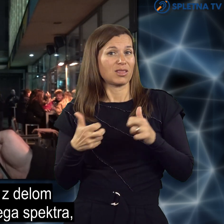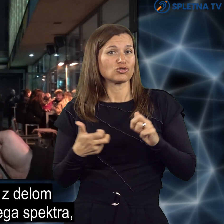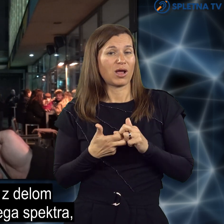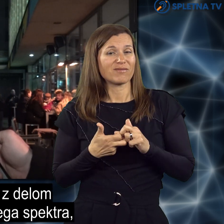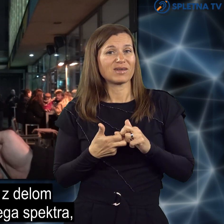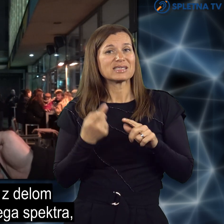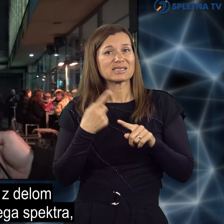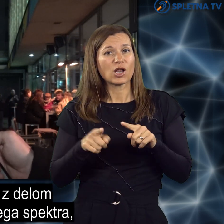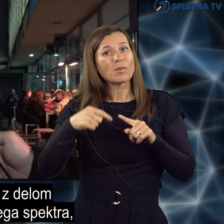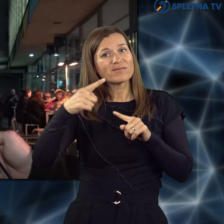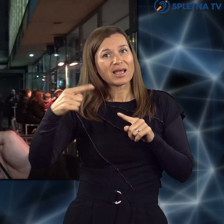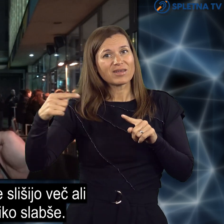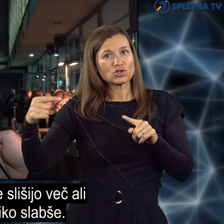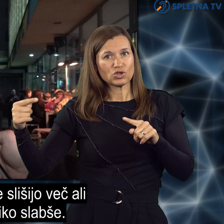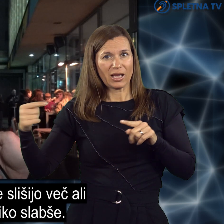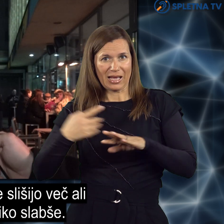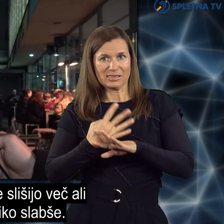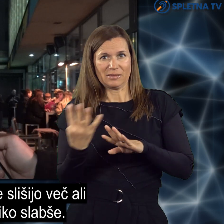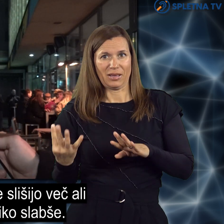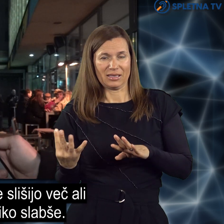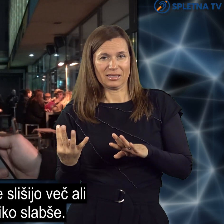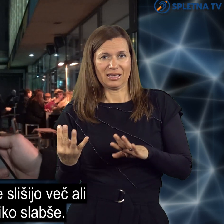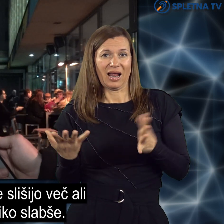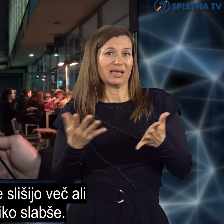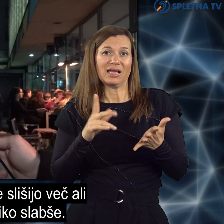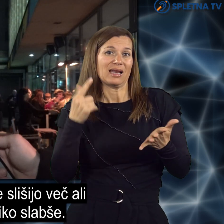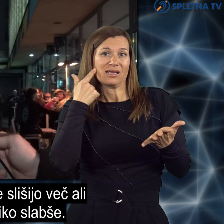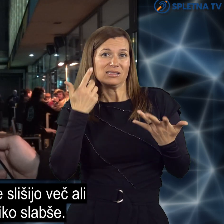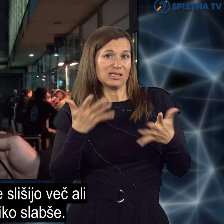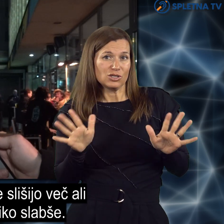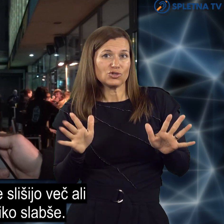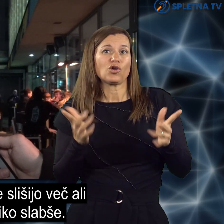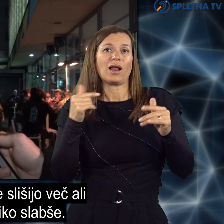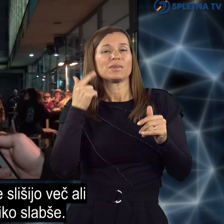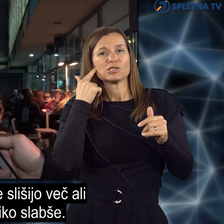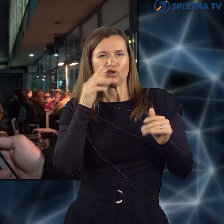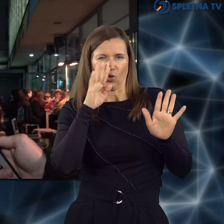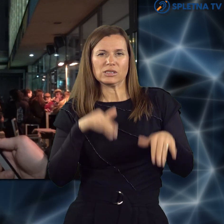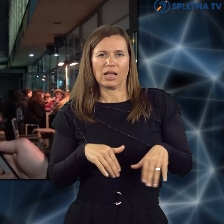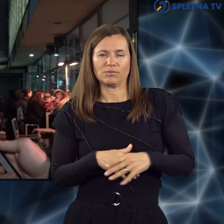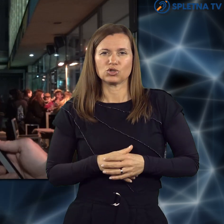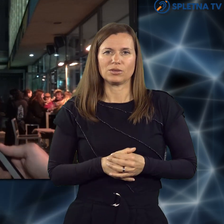delom frekvenčnega spektra, v katerem ne slišijo več ali slišijo ful slabše.